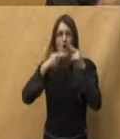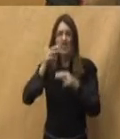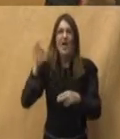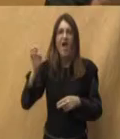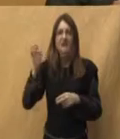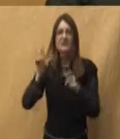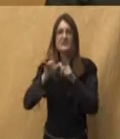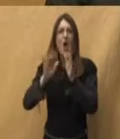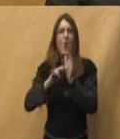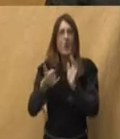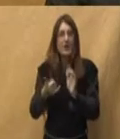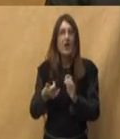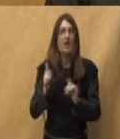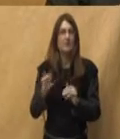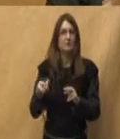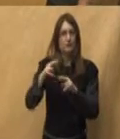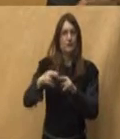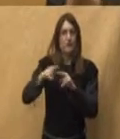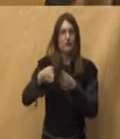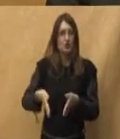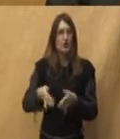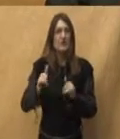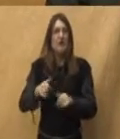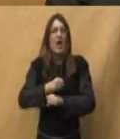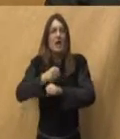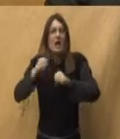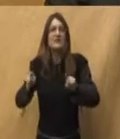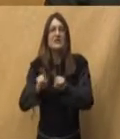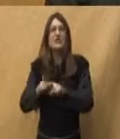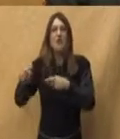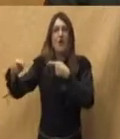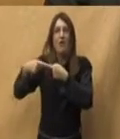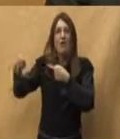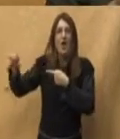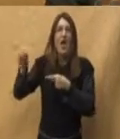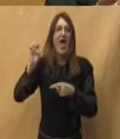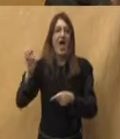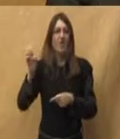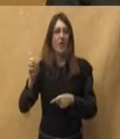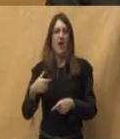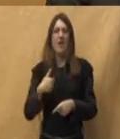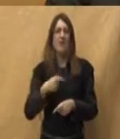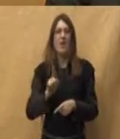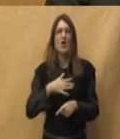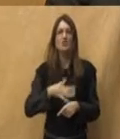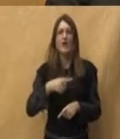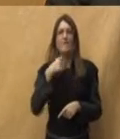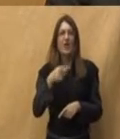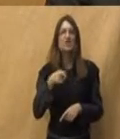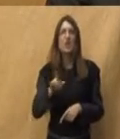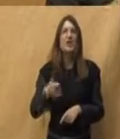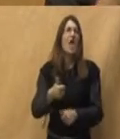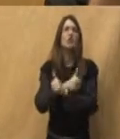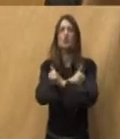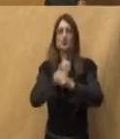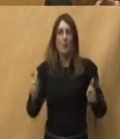mi dugo vremena postupno uvodili i koji razvijamo zajedno sa Europskom unijom. Ja neću reći da je taj sustav savršen. Ja